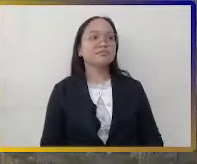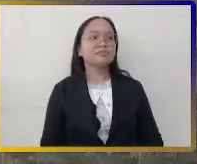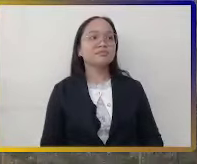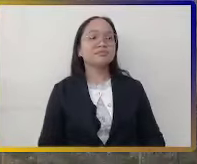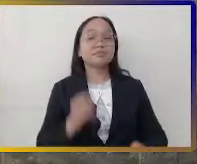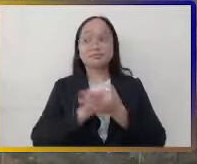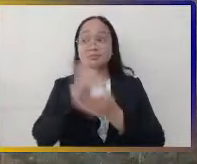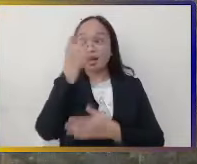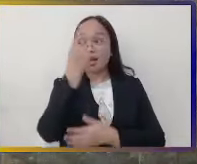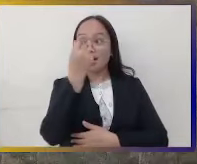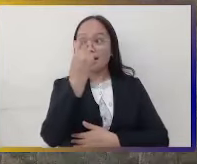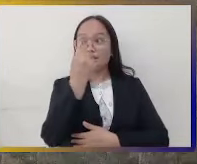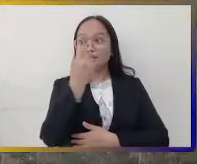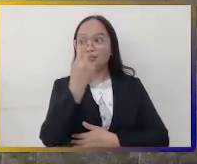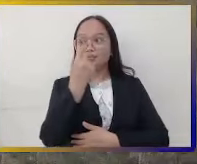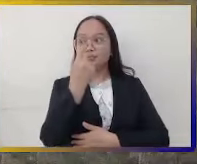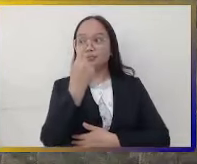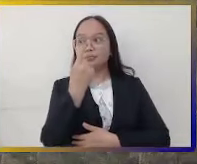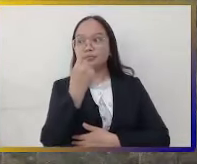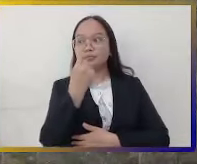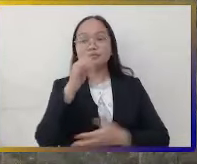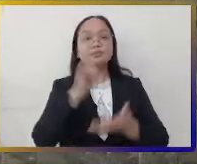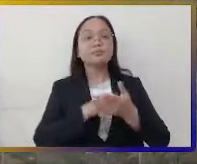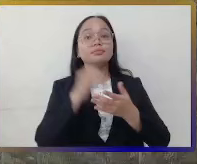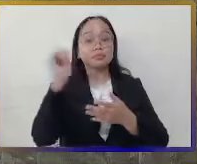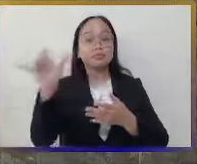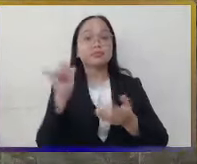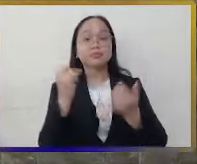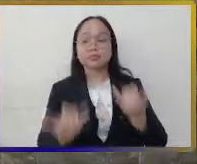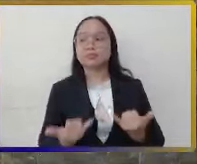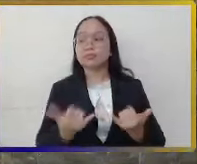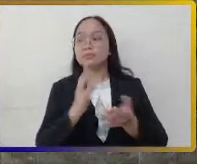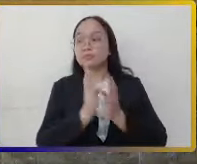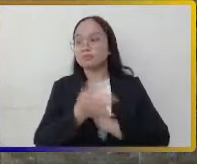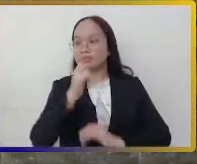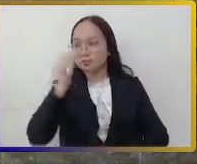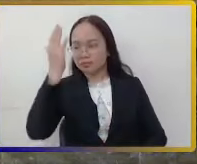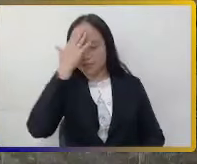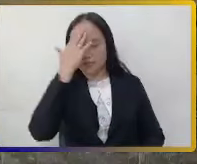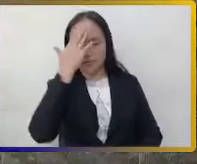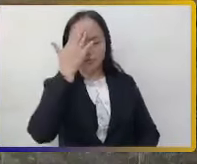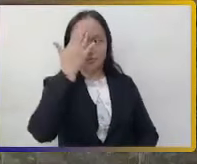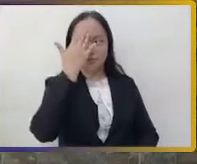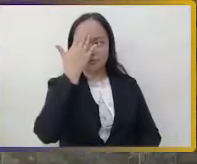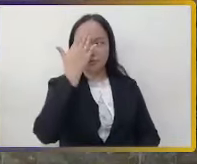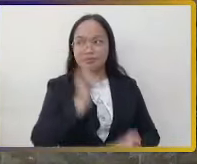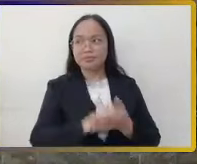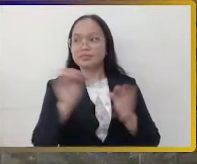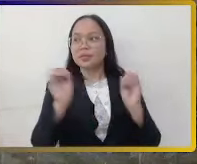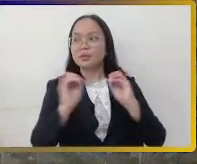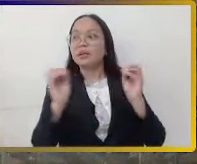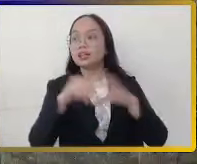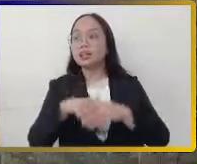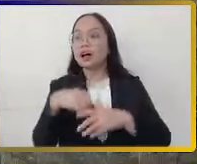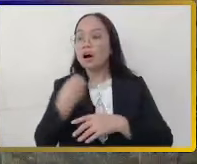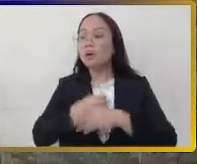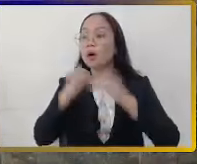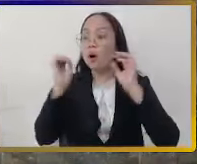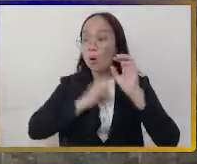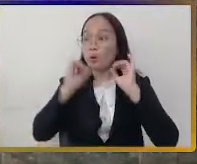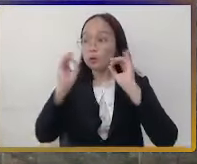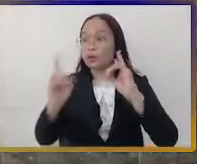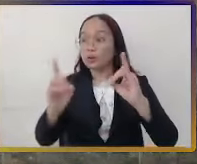See? You understand that? Now, sila ngayon, ang hindi nila mamalayan na, oops, wala yan sa katuruan natin. Ha? Wala yan sa